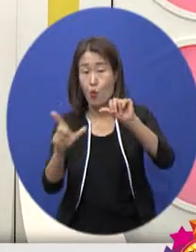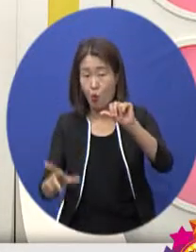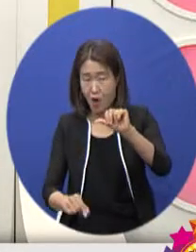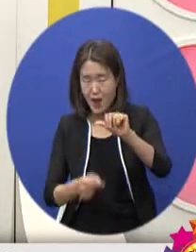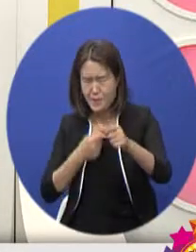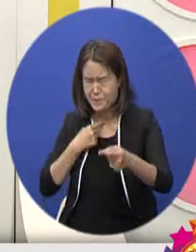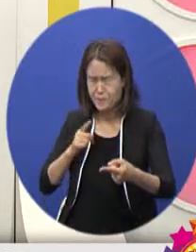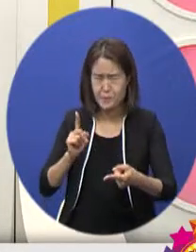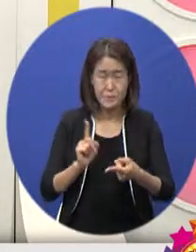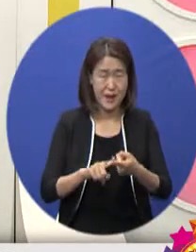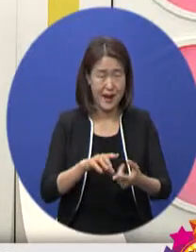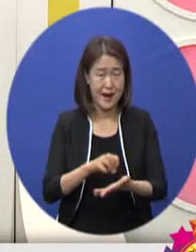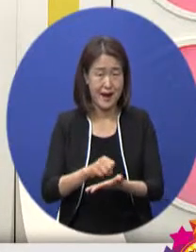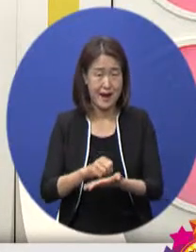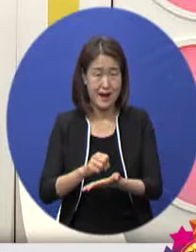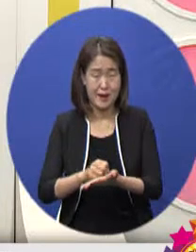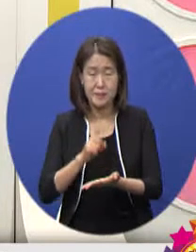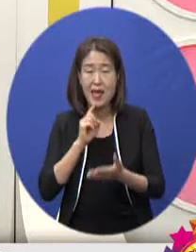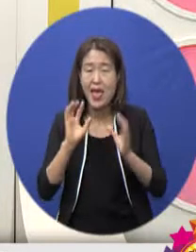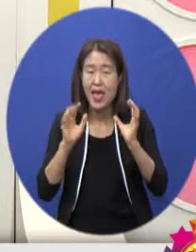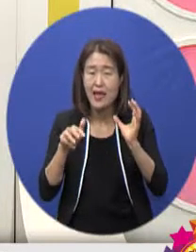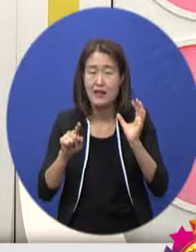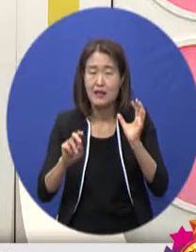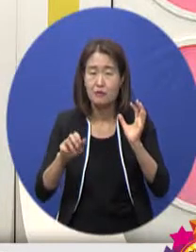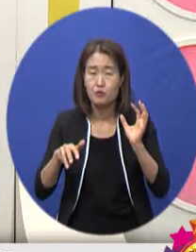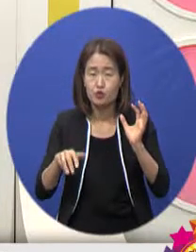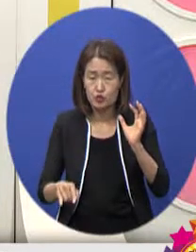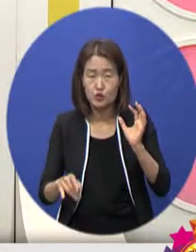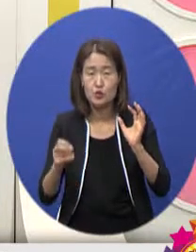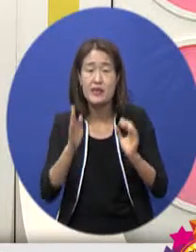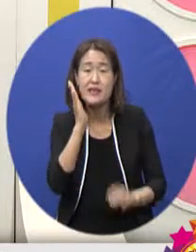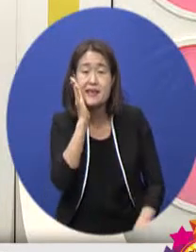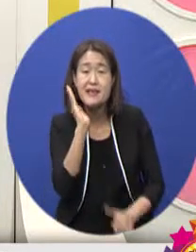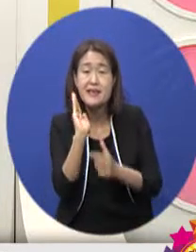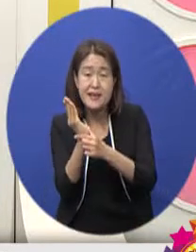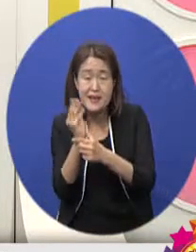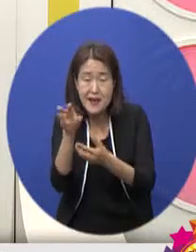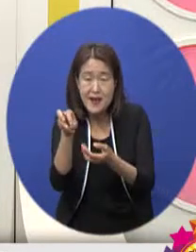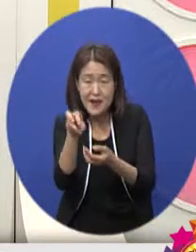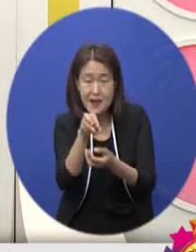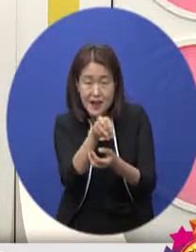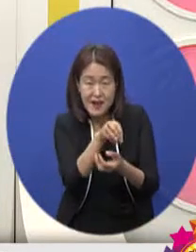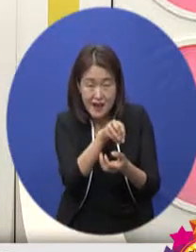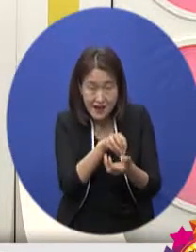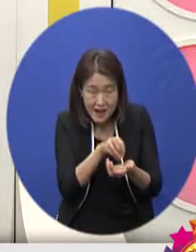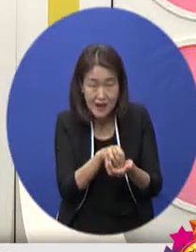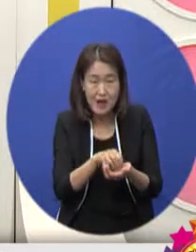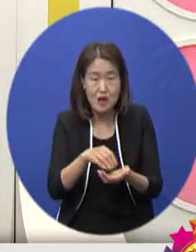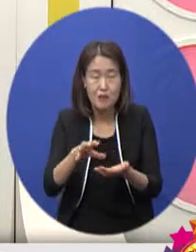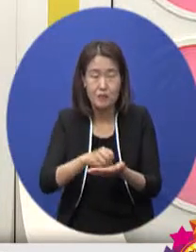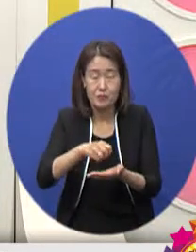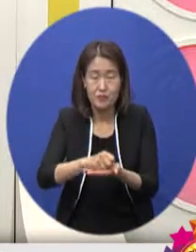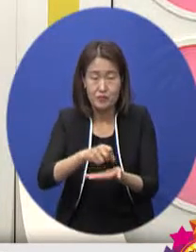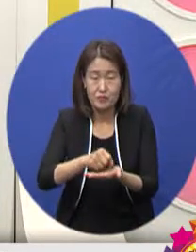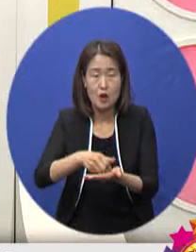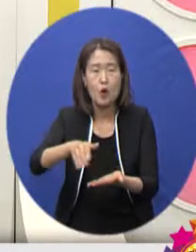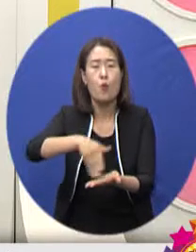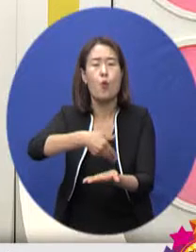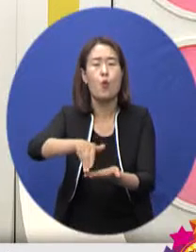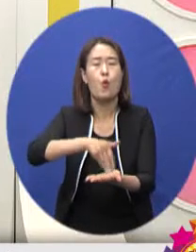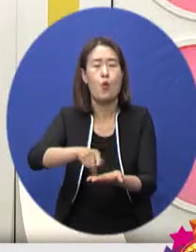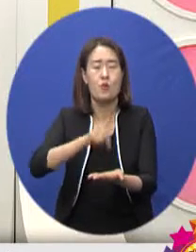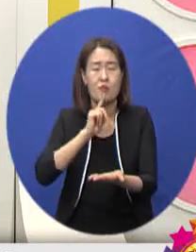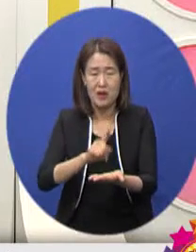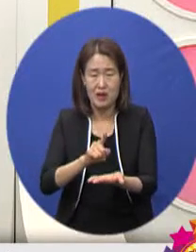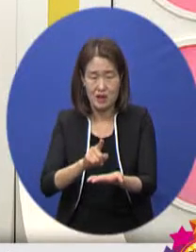나물입니다. 어린 참치 또는 그 잎에 가진 양념을 해서 볶은 나물을 말하는데요. 흔히 살짝